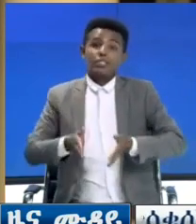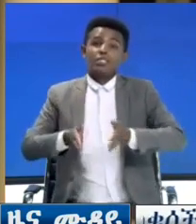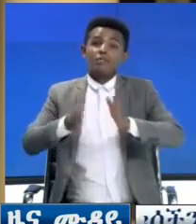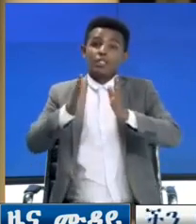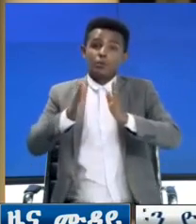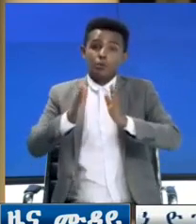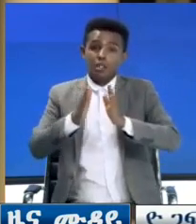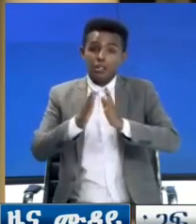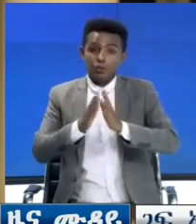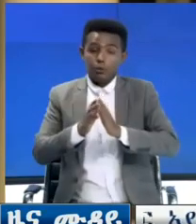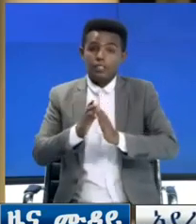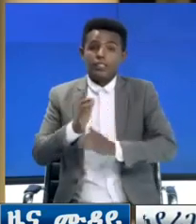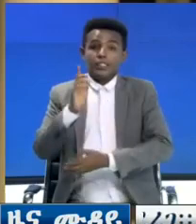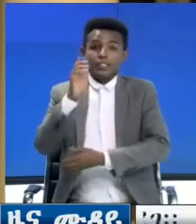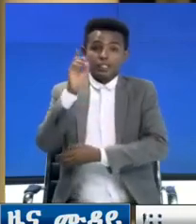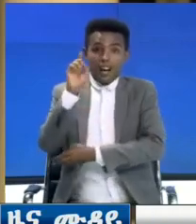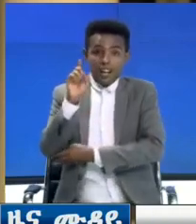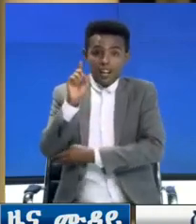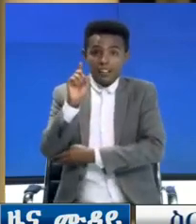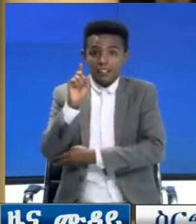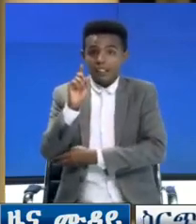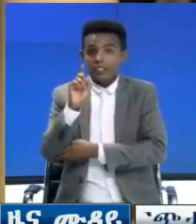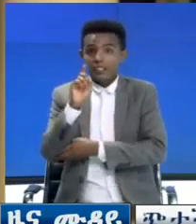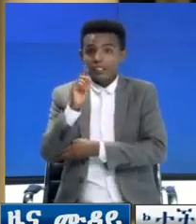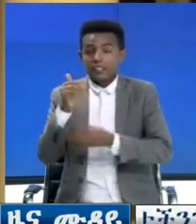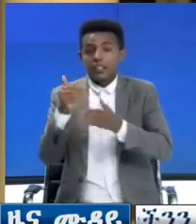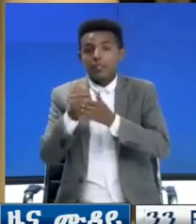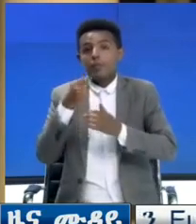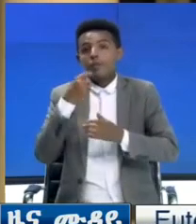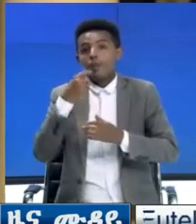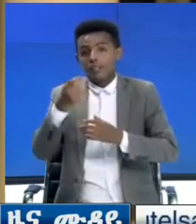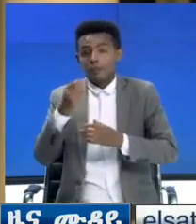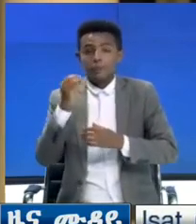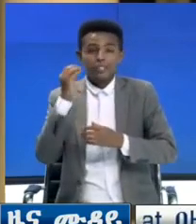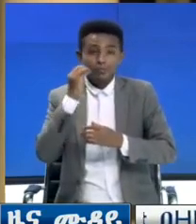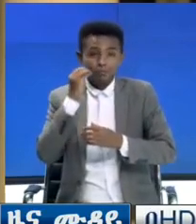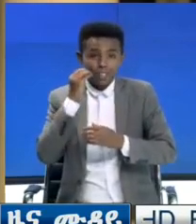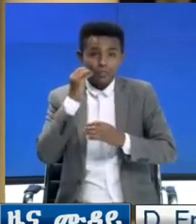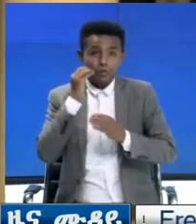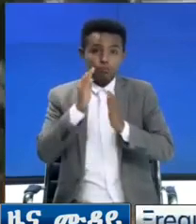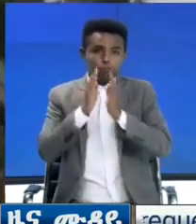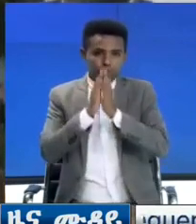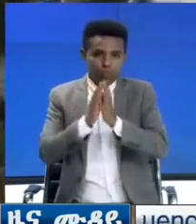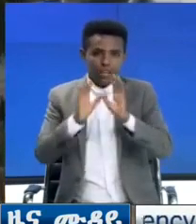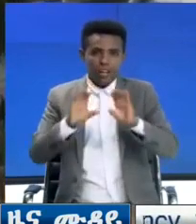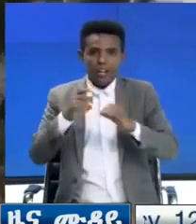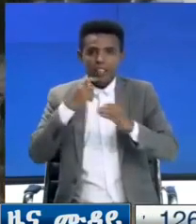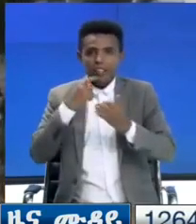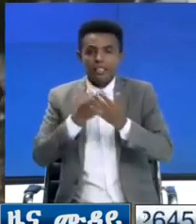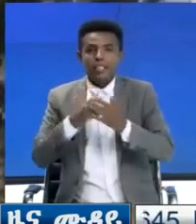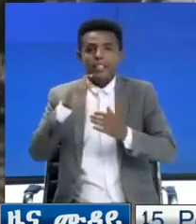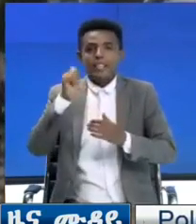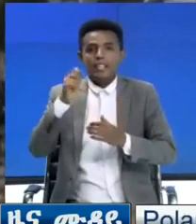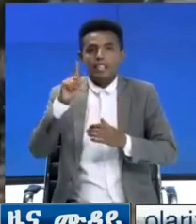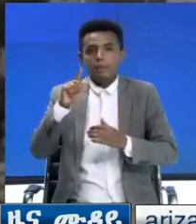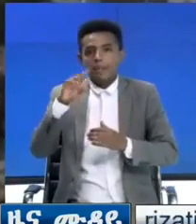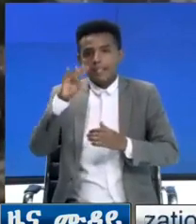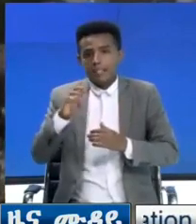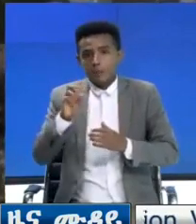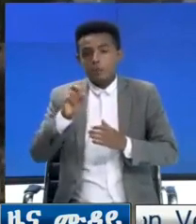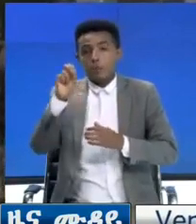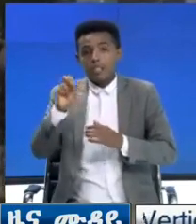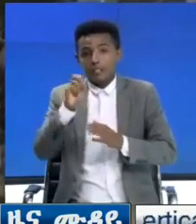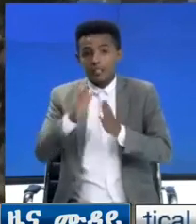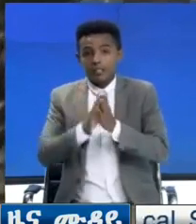ተፈቅዶላችኋል ታላህ ዘንድ ብለውናልና ስለዛ በየቤታችን መስገድ ያለብን ብየላለሁ። የነማይ ወረዳ የኮሮና ወረርሽኝ ኮማንድ